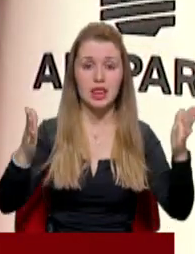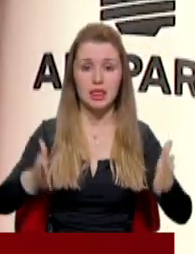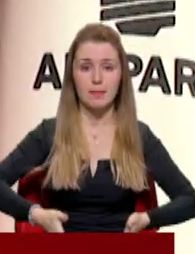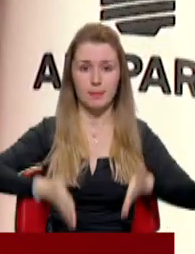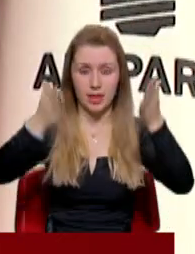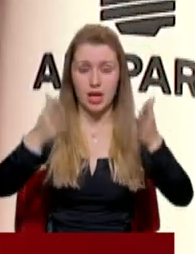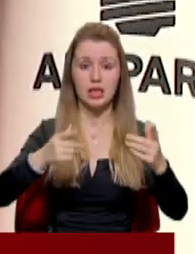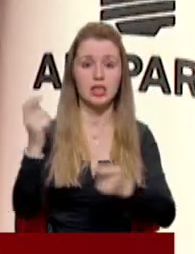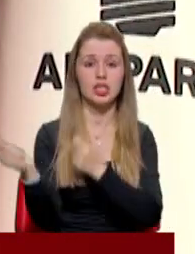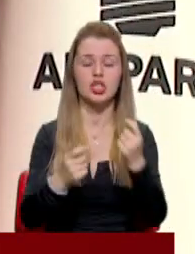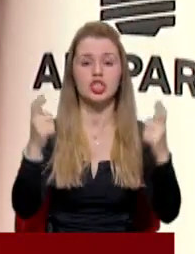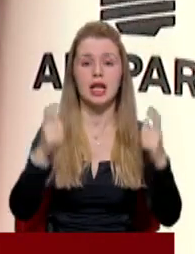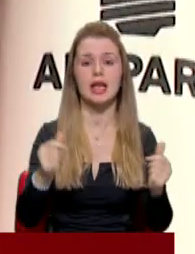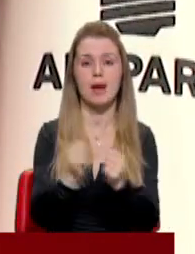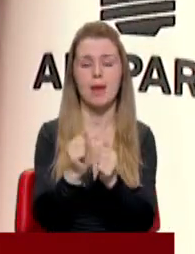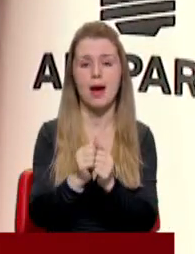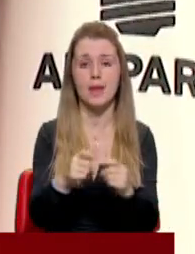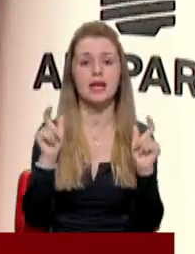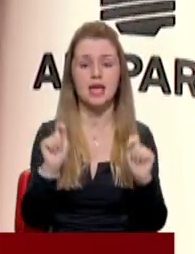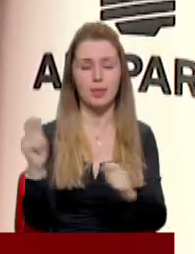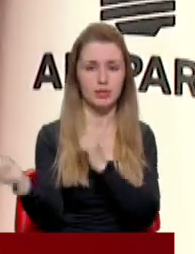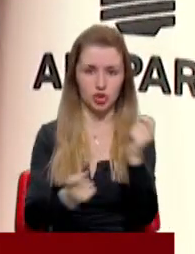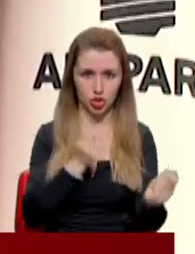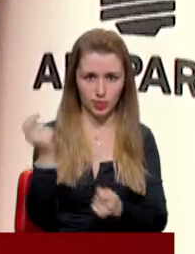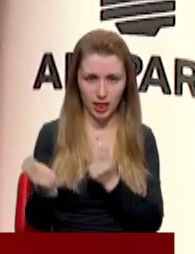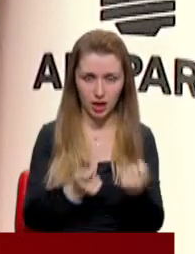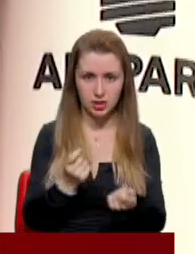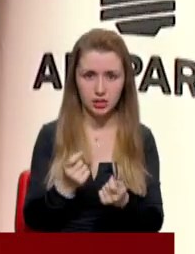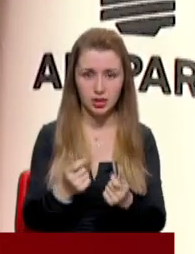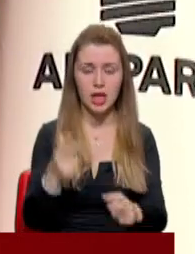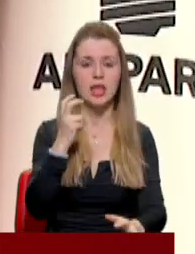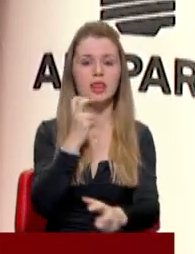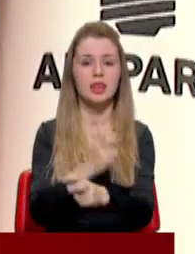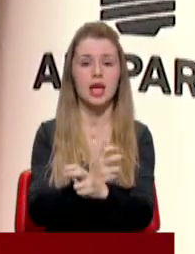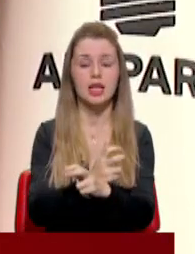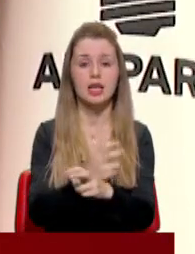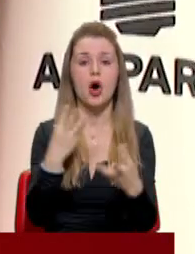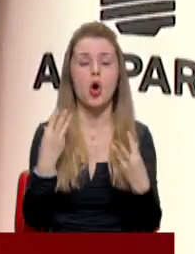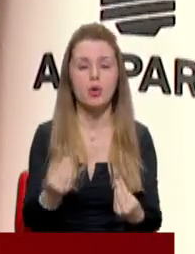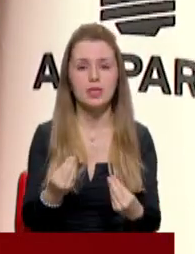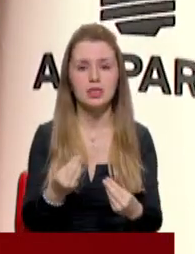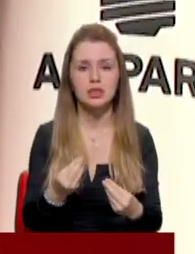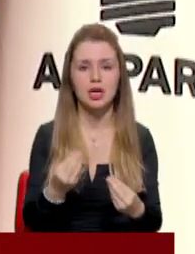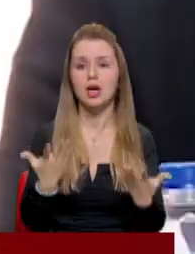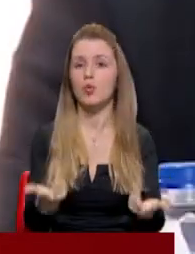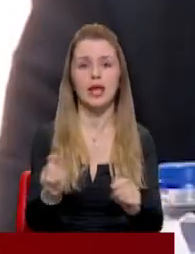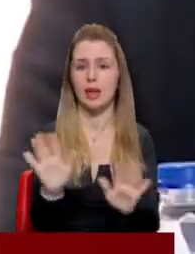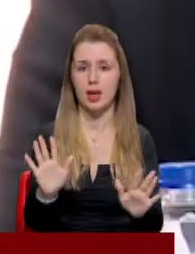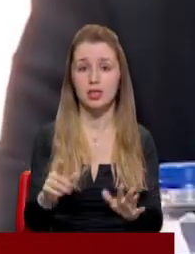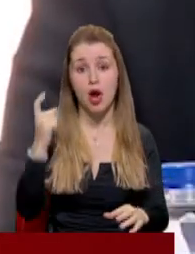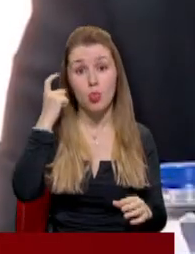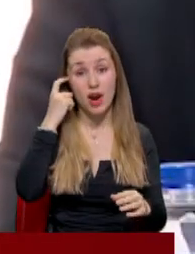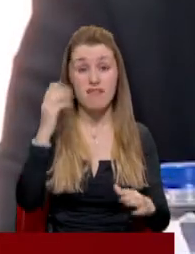ve işyerleriyle birlikte yürüttüğümüz çalışmaların tehlikeye girmesine rıza gösteremeyiz. Bu